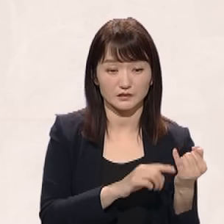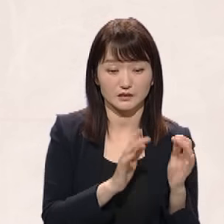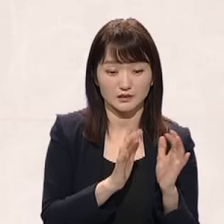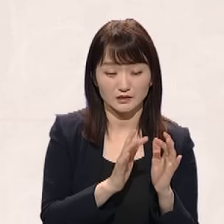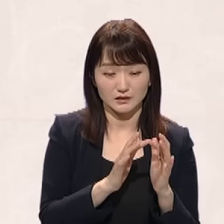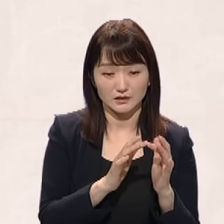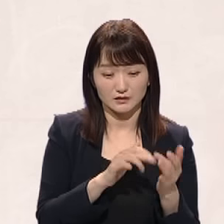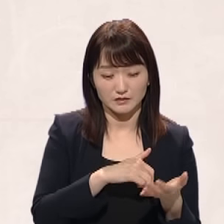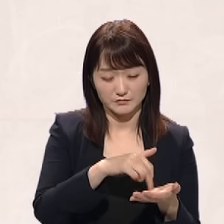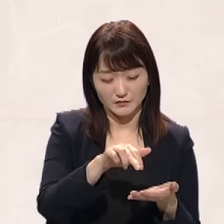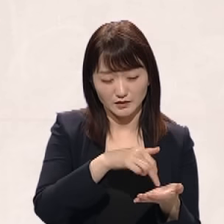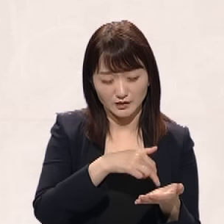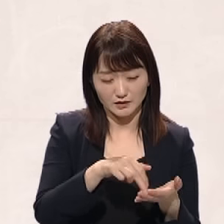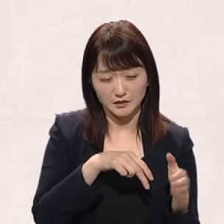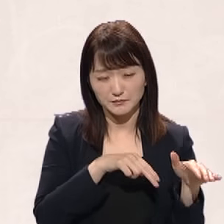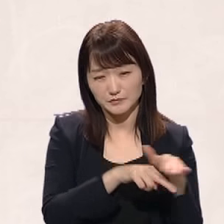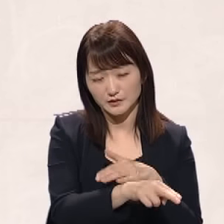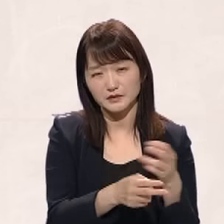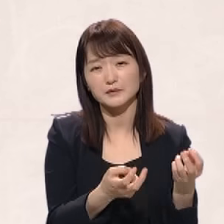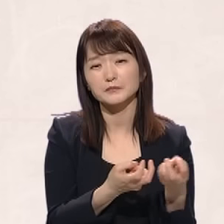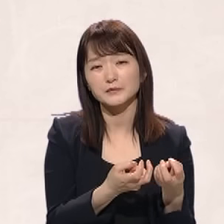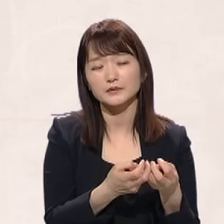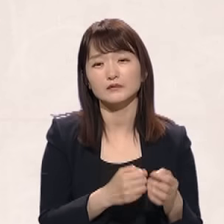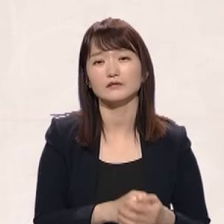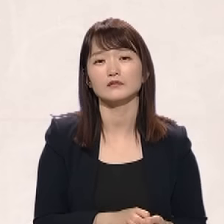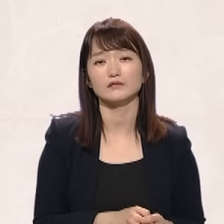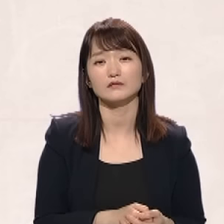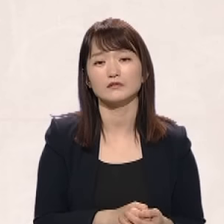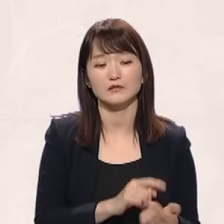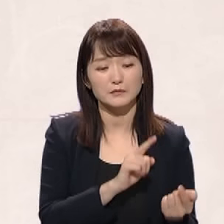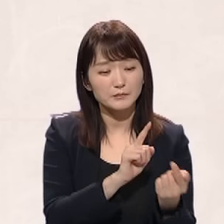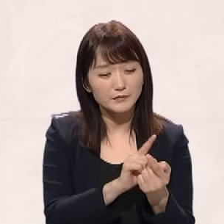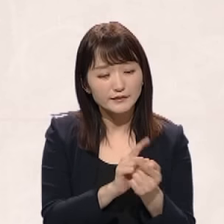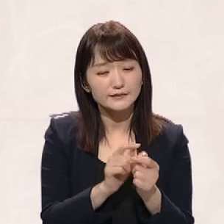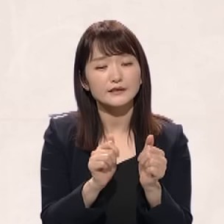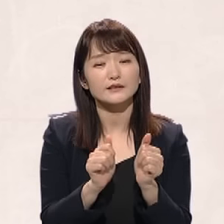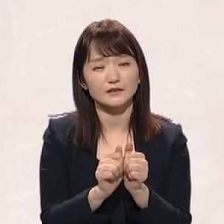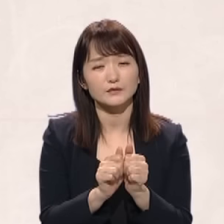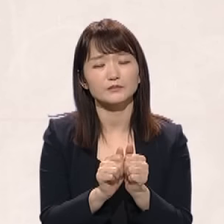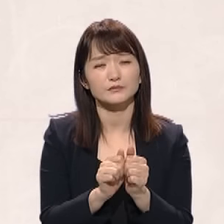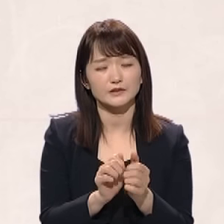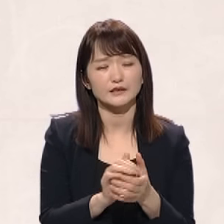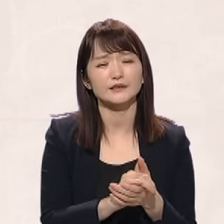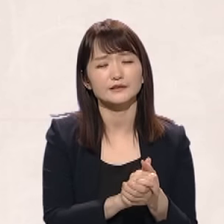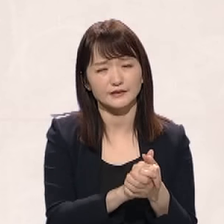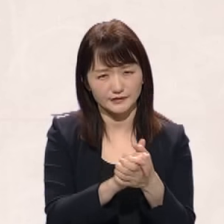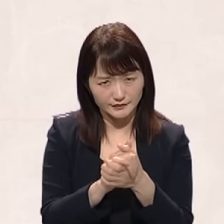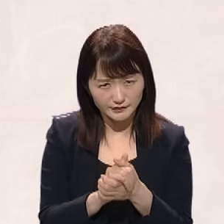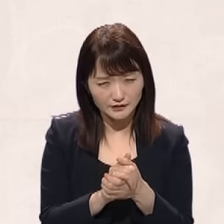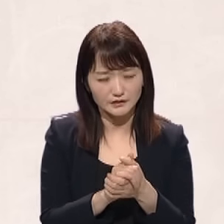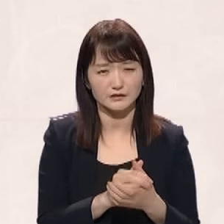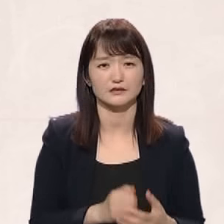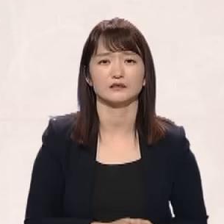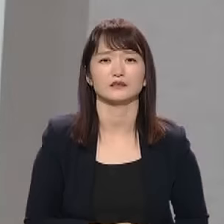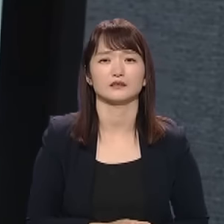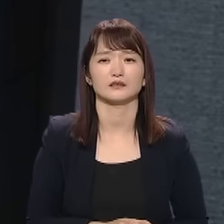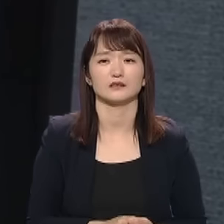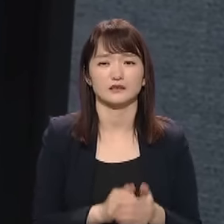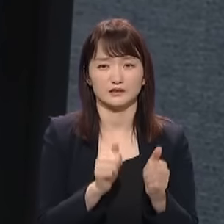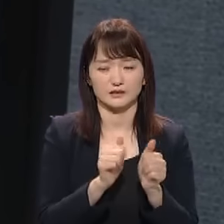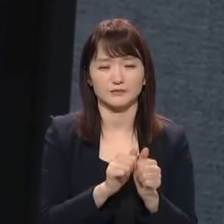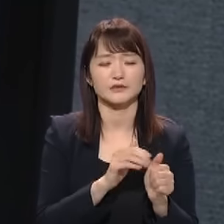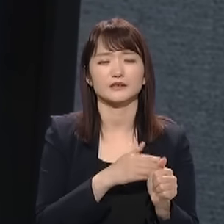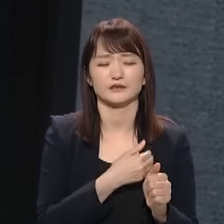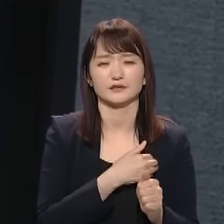유일한 피난처였는데, 사실 거기서 만나는 남자들이 다 다정할 수밖에 없죠. 그 중에 이제 한 명이 바로 이 내연남 정 씨였던